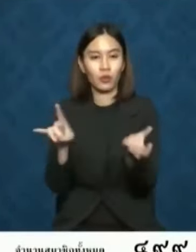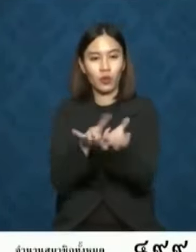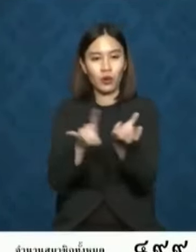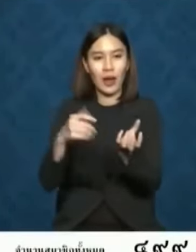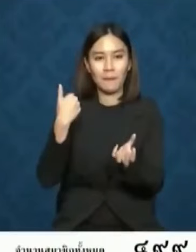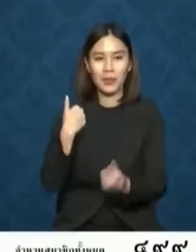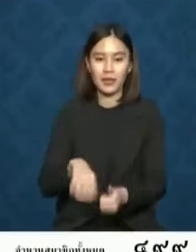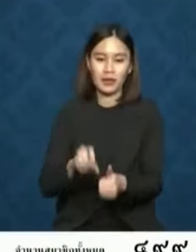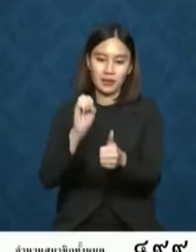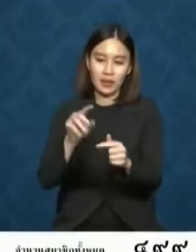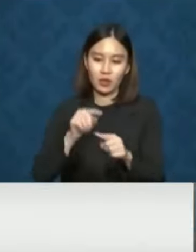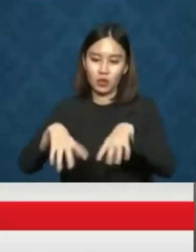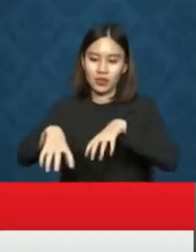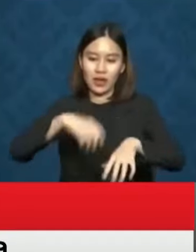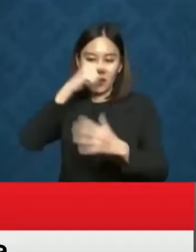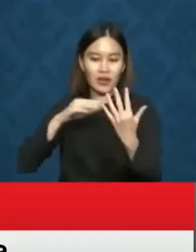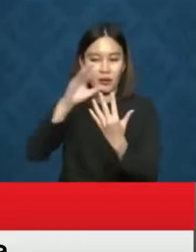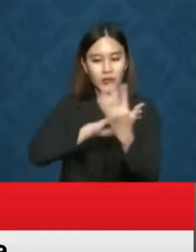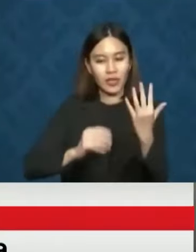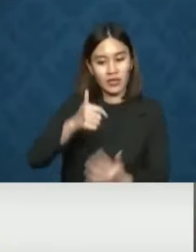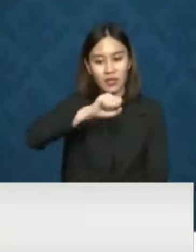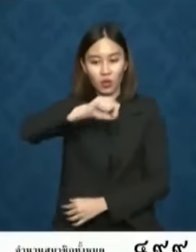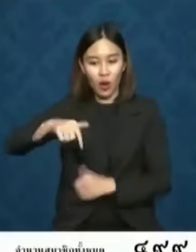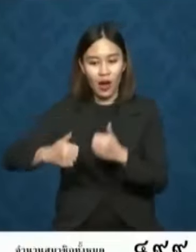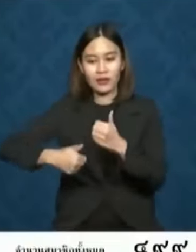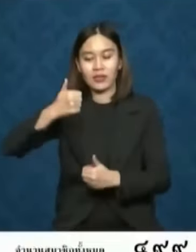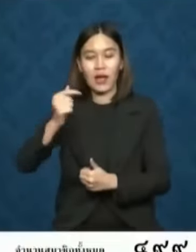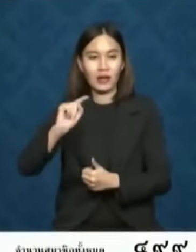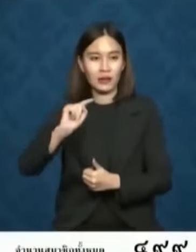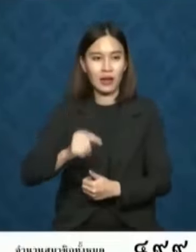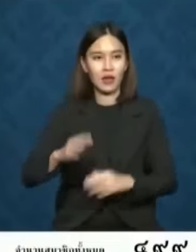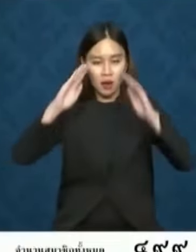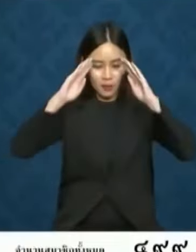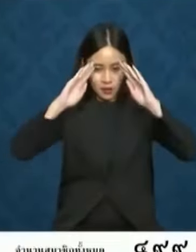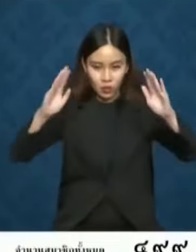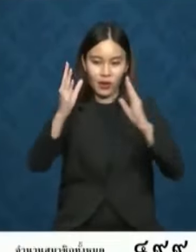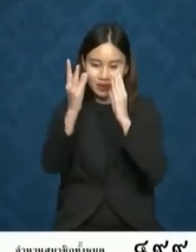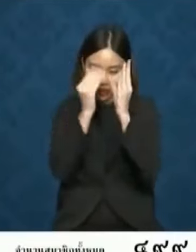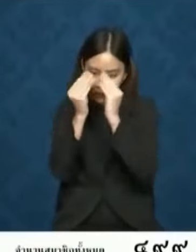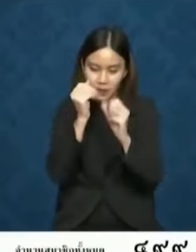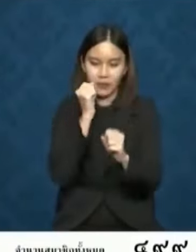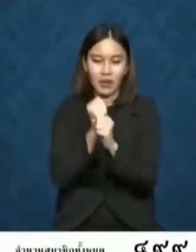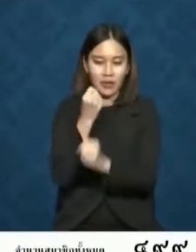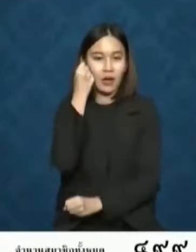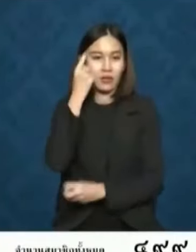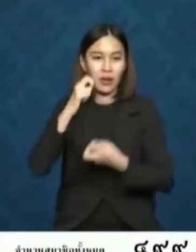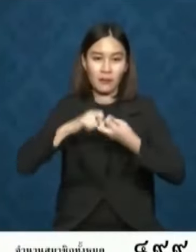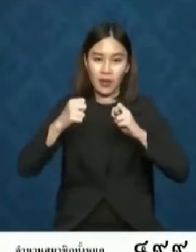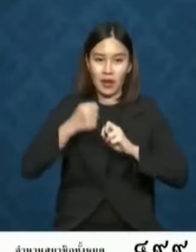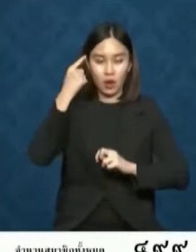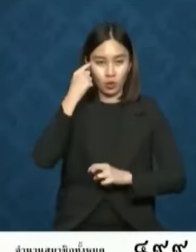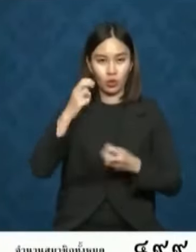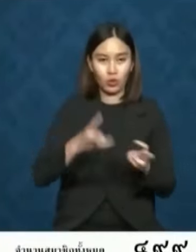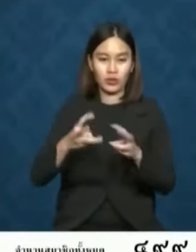พและด้วยข้อเสนอในการบริหารประเทศที่ดีกว่าพวกเราจะเอาชนะท่านด้วยการเก็บเกี่ยวประสบการณ์ที่ทำงานอย่างเข้าใจปัญหาและรู้วิ